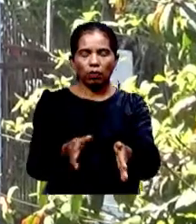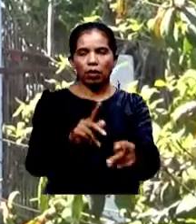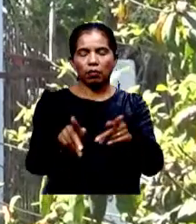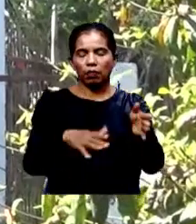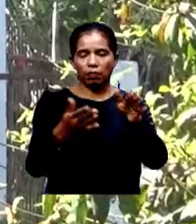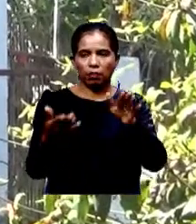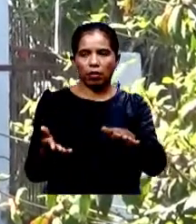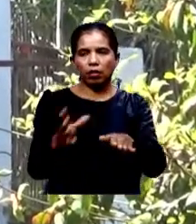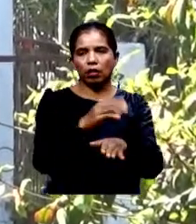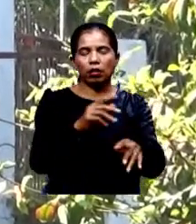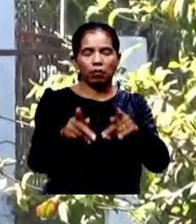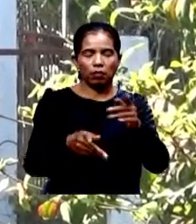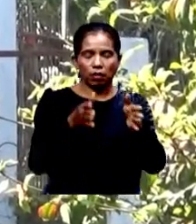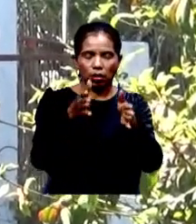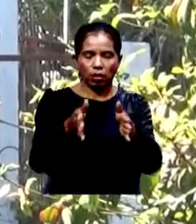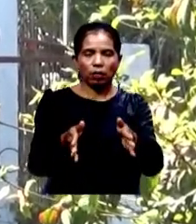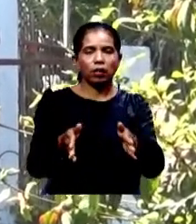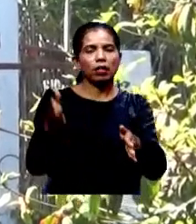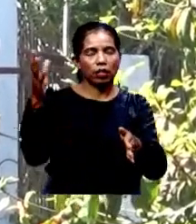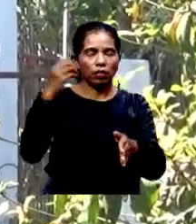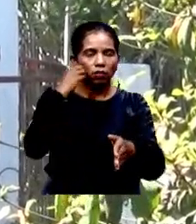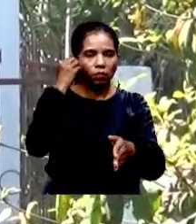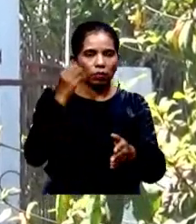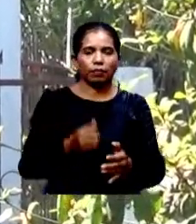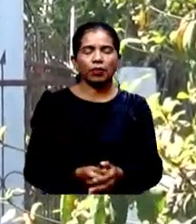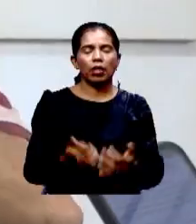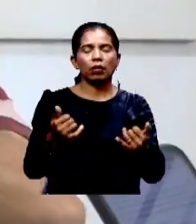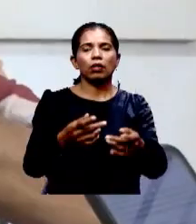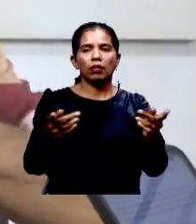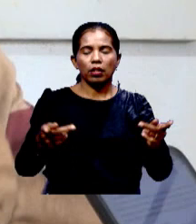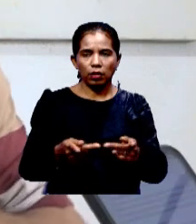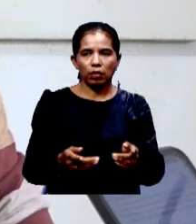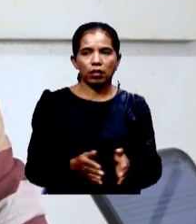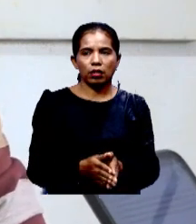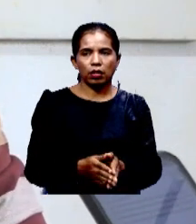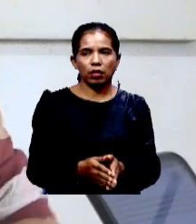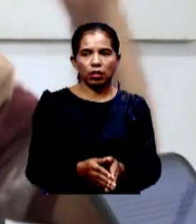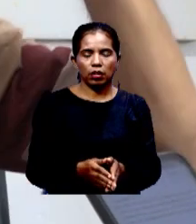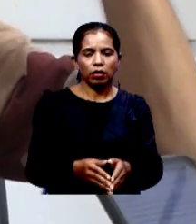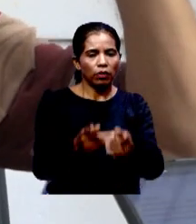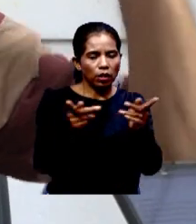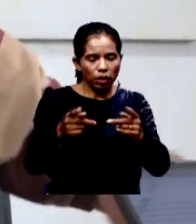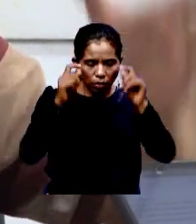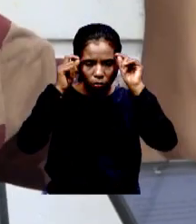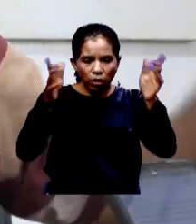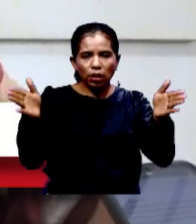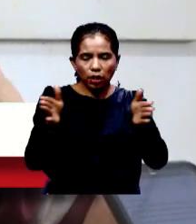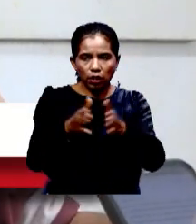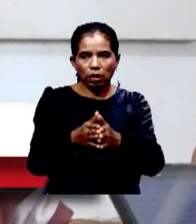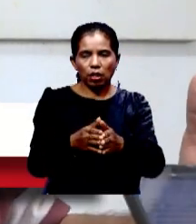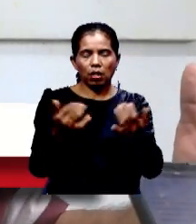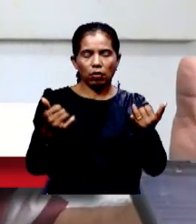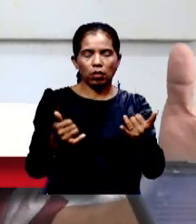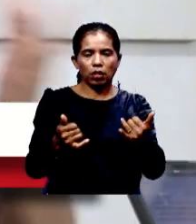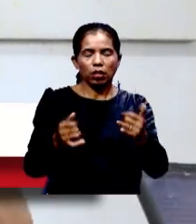hili hakoi rai privado no uma oin aku rai ni atoba ni rai timur ni kikuang aku meru rai timur nakon horate